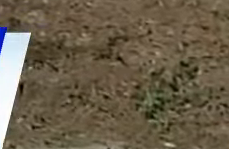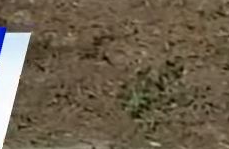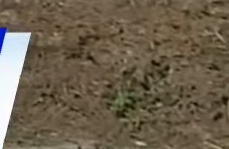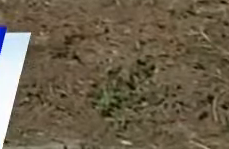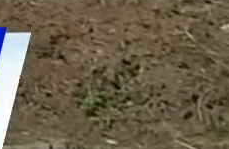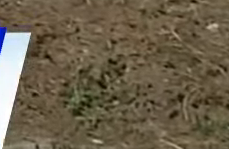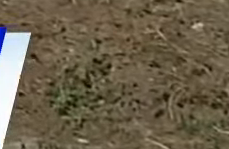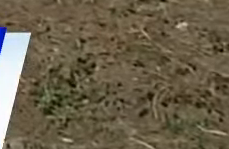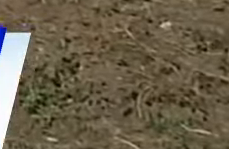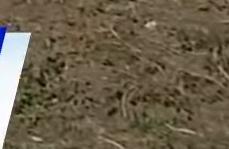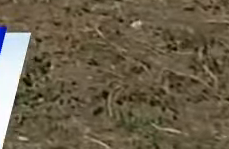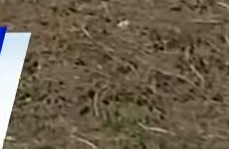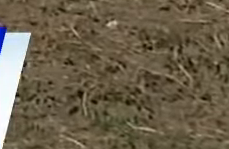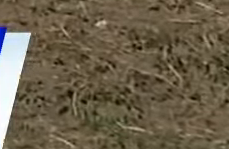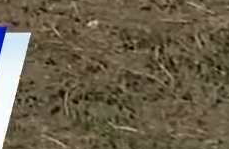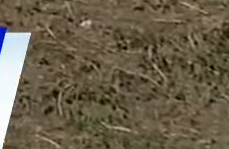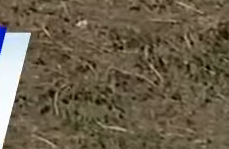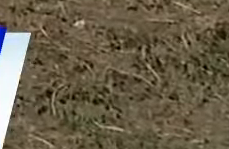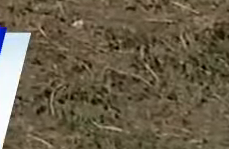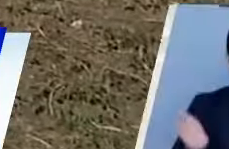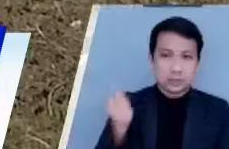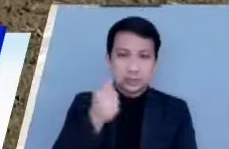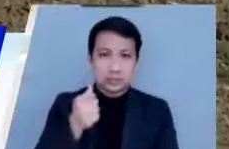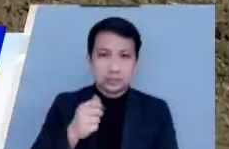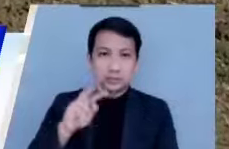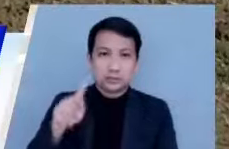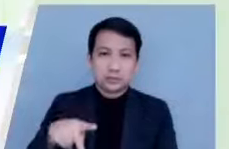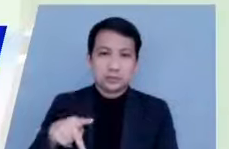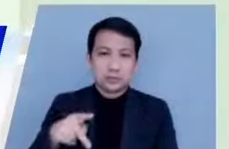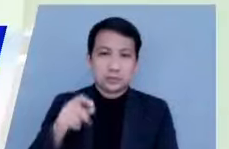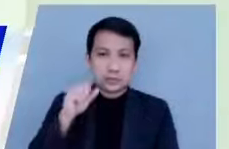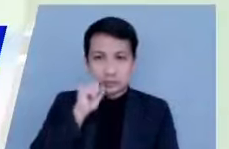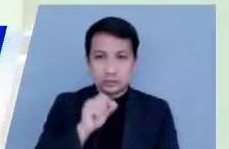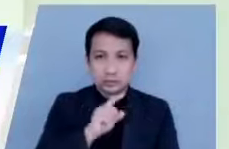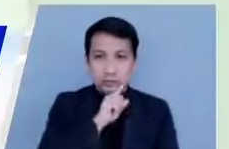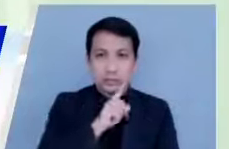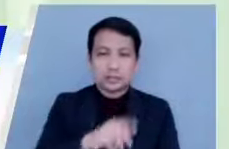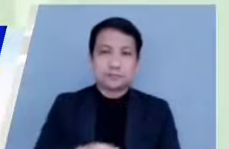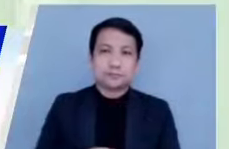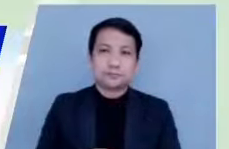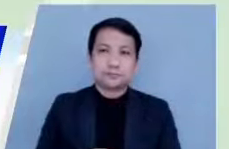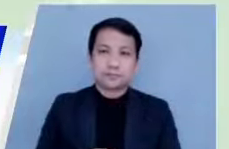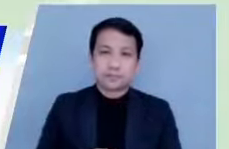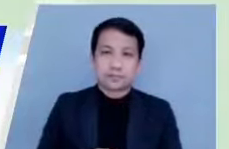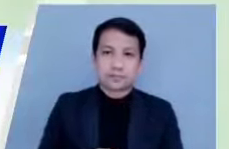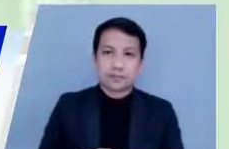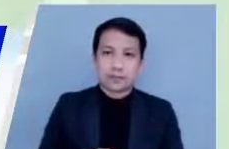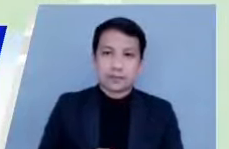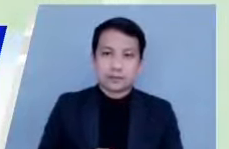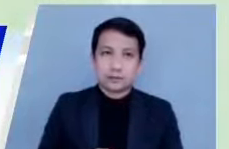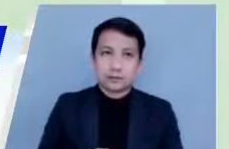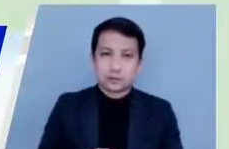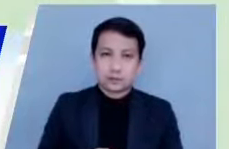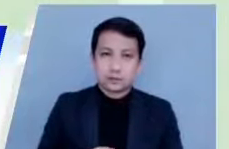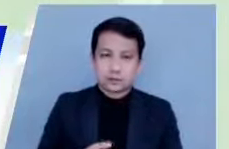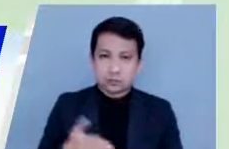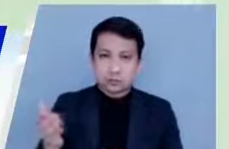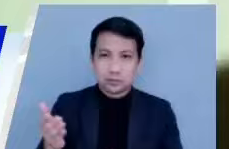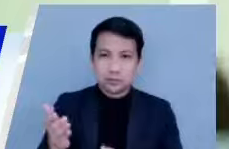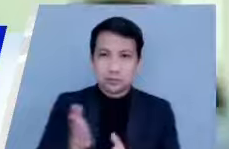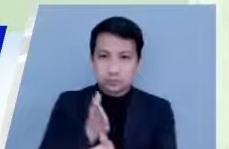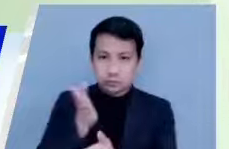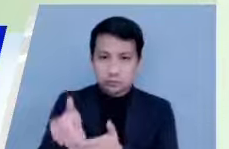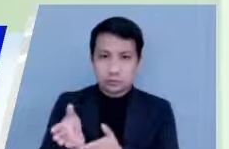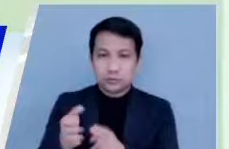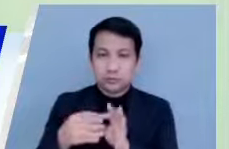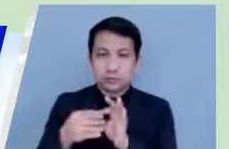ngayong araw ang Chief of Staff ni Vice President Sara Duterte. Kaninang umaga, nagbigay ng update ang bise sa kalagayan ni